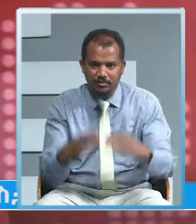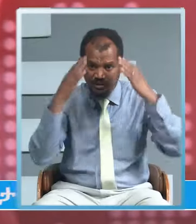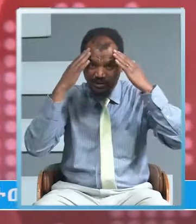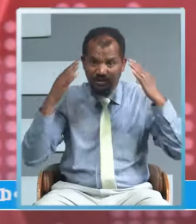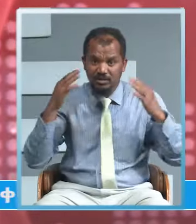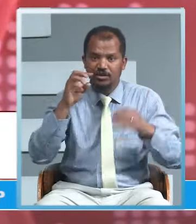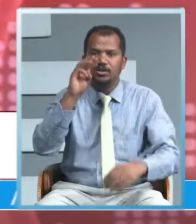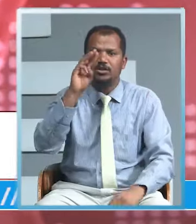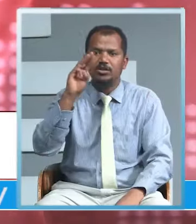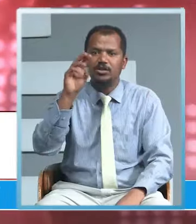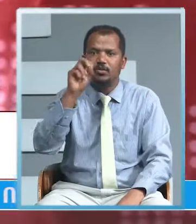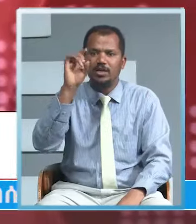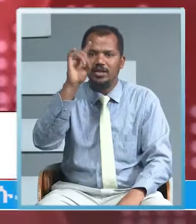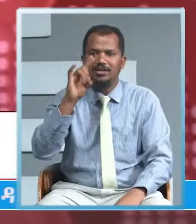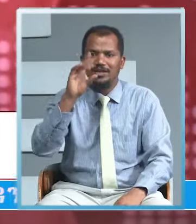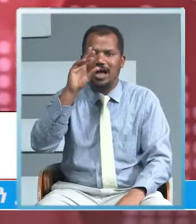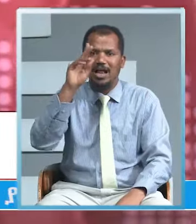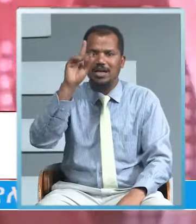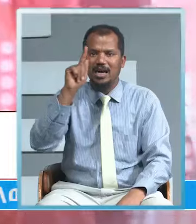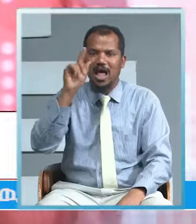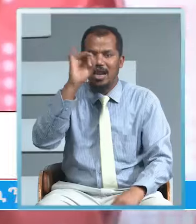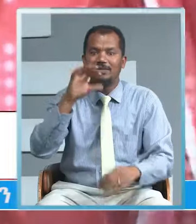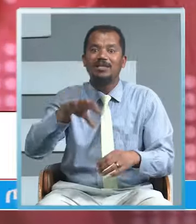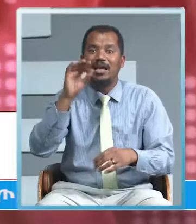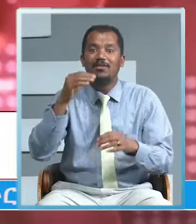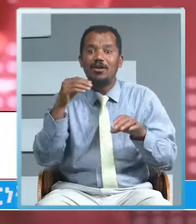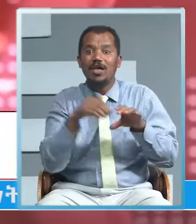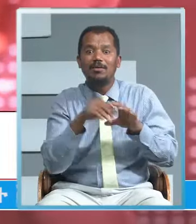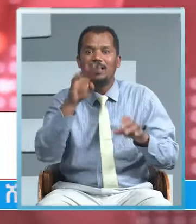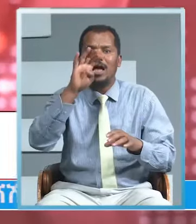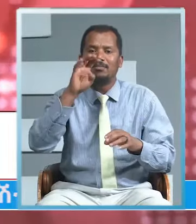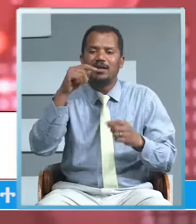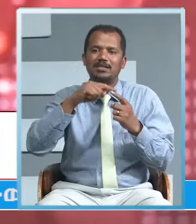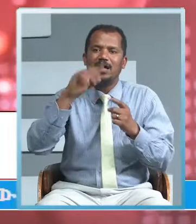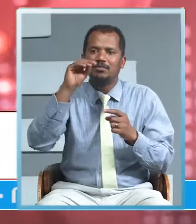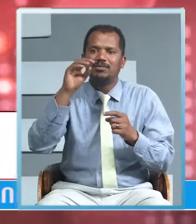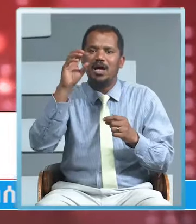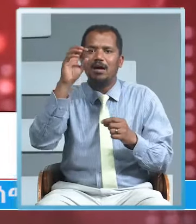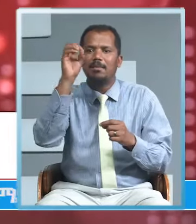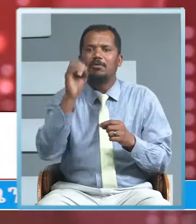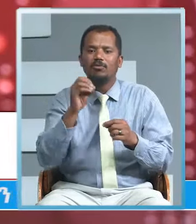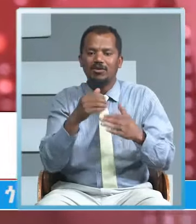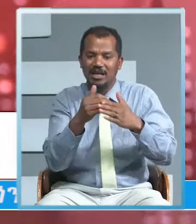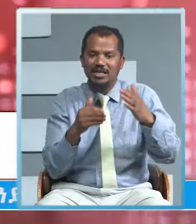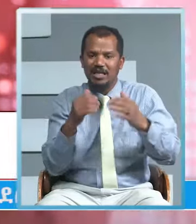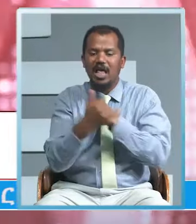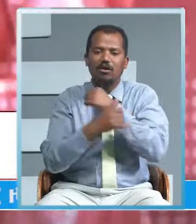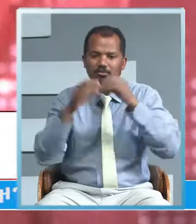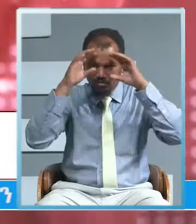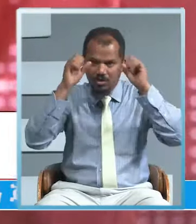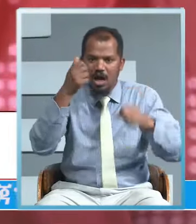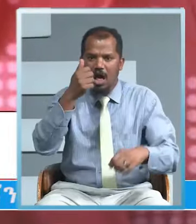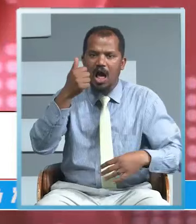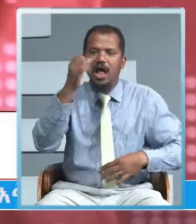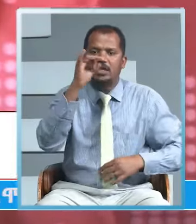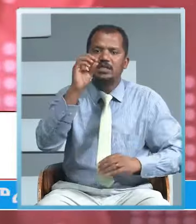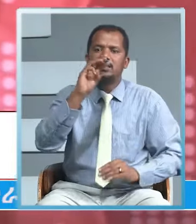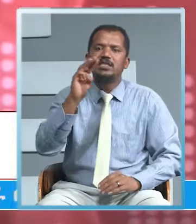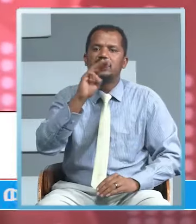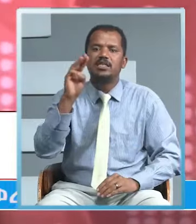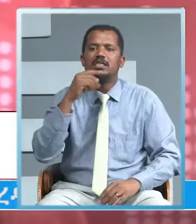ግብጽ ከስዊዝ ካናል መተላለፊያ የምታገኘው ገቢ ከ40 እስከ 50 በመቶ እንደቀነሰ የሀገሪቱ ፕሬዝዳንት አብዱል ፈታ